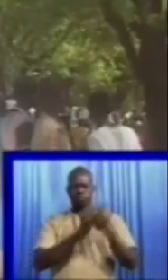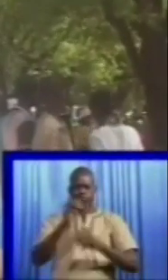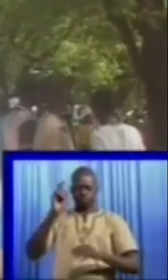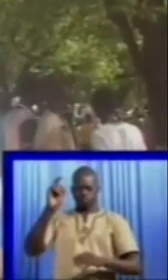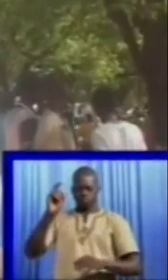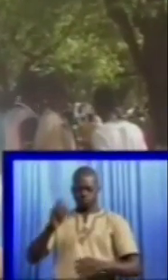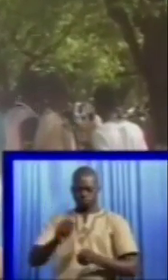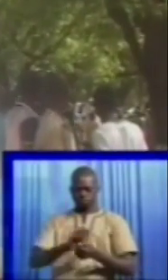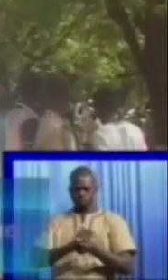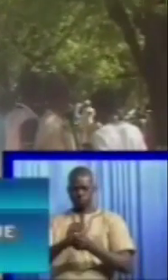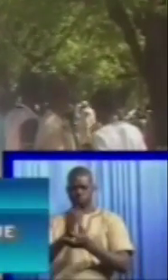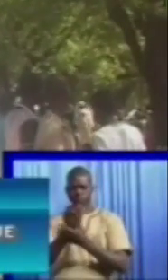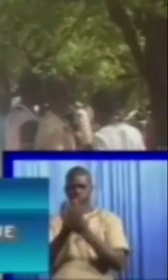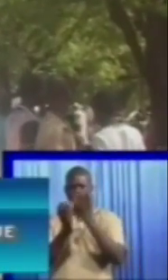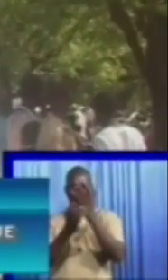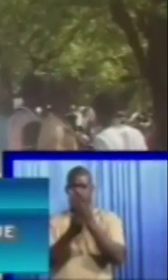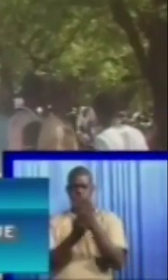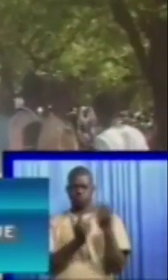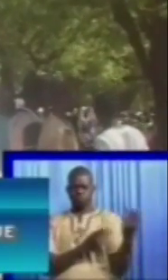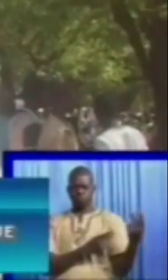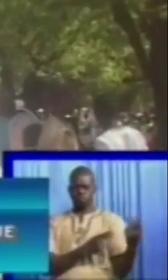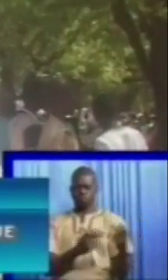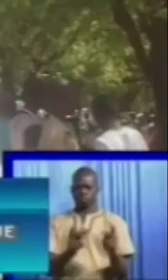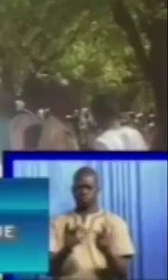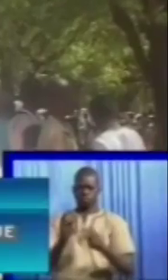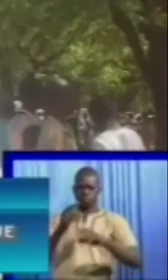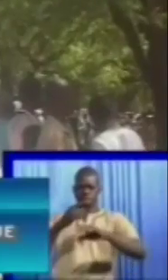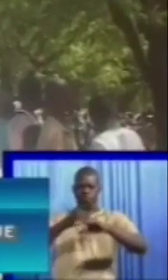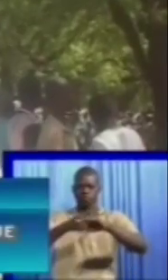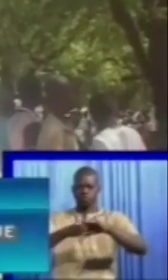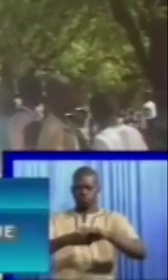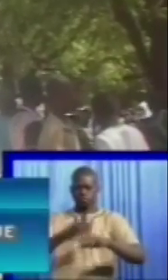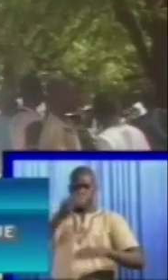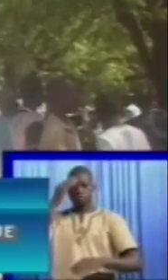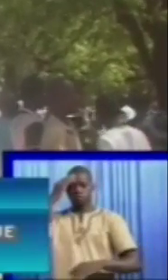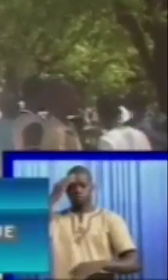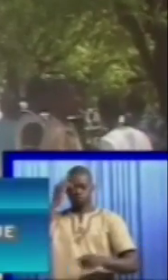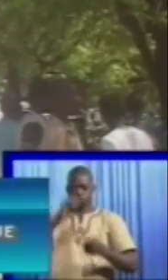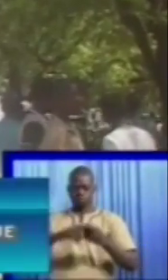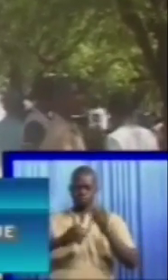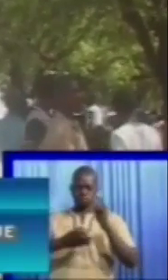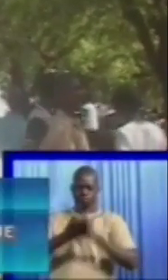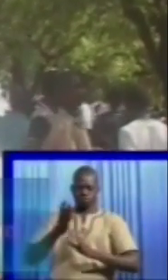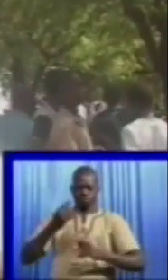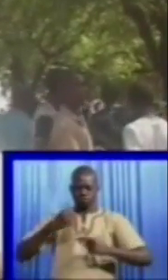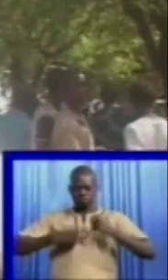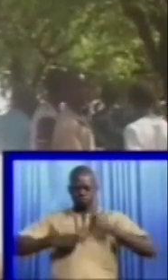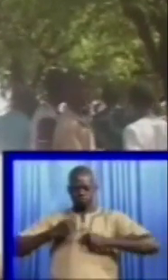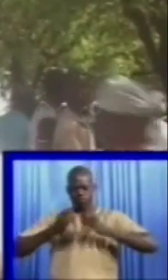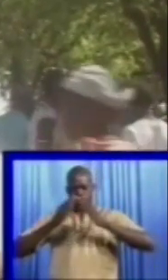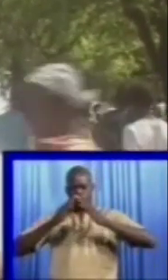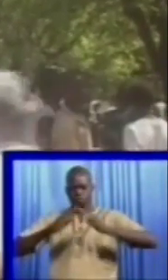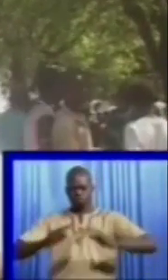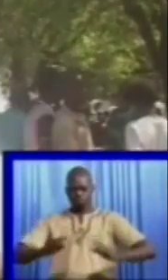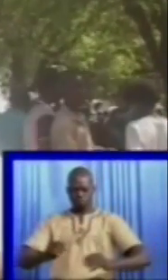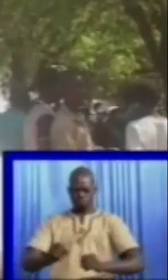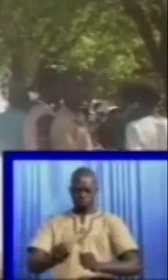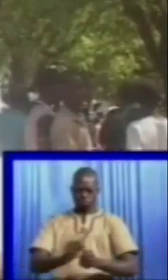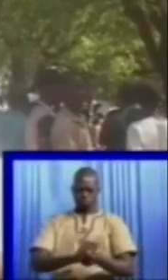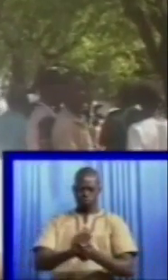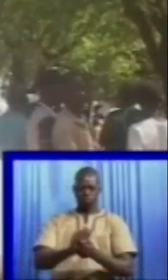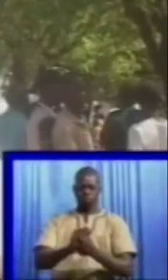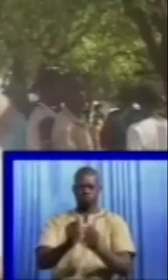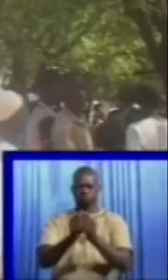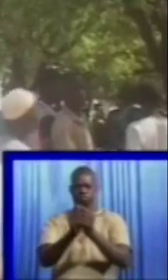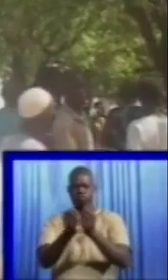de se laver les mains pendant les moments critiques, à savoir quand tu vas aux toilettes, se laver les mains avec soit de la cendre ou bien du